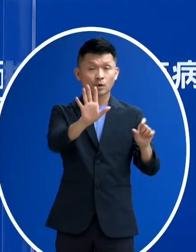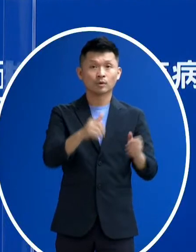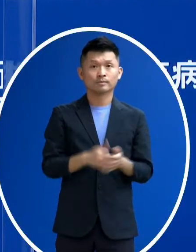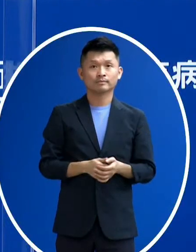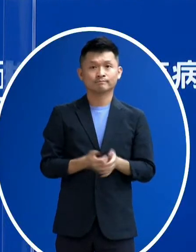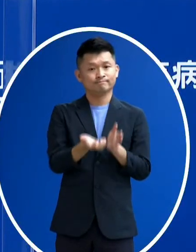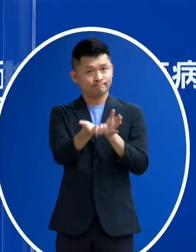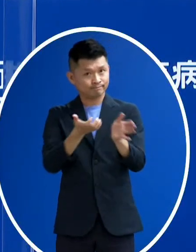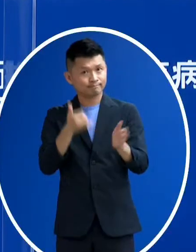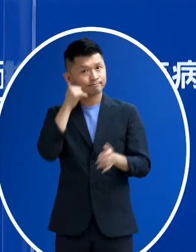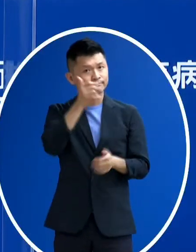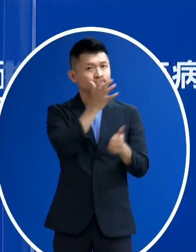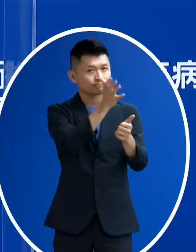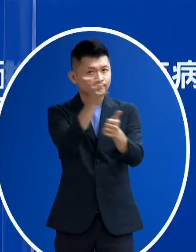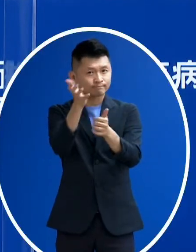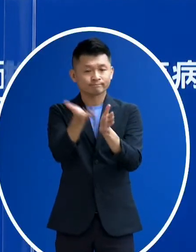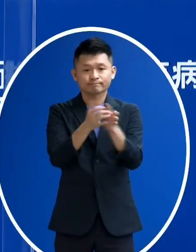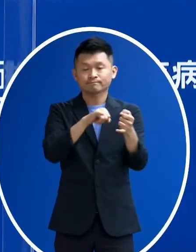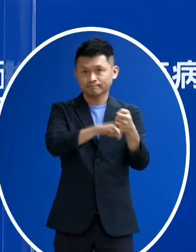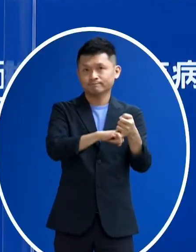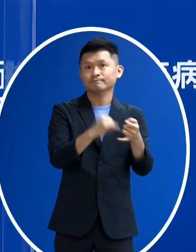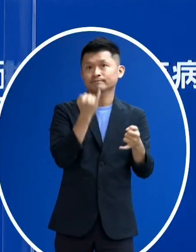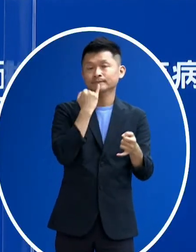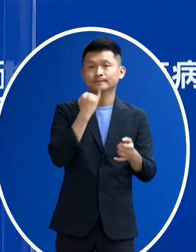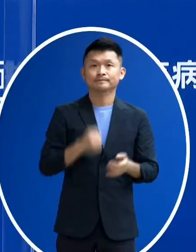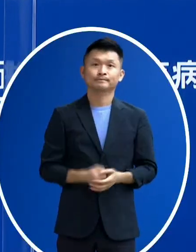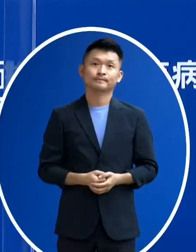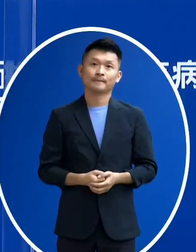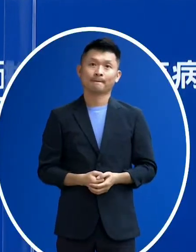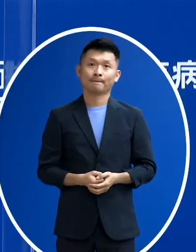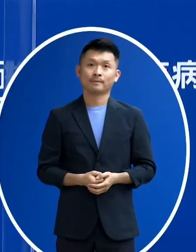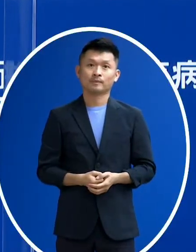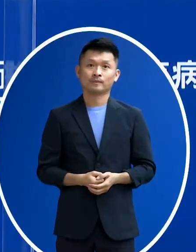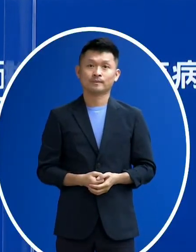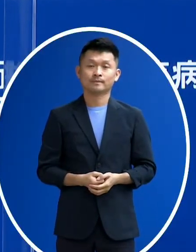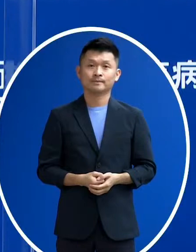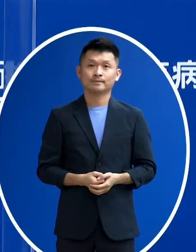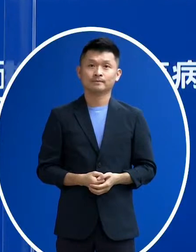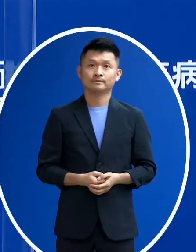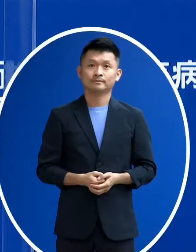洽院所确认后进行预约。那另外